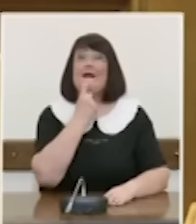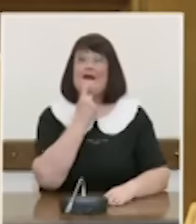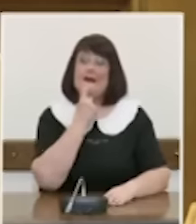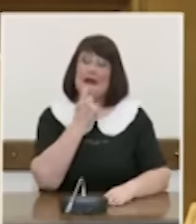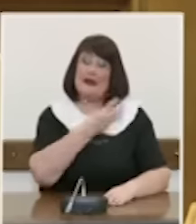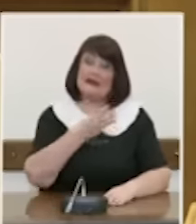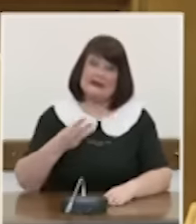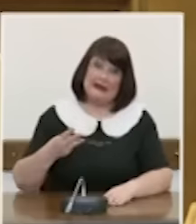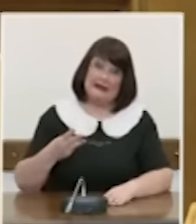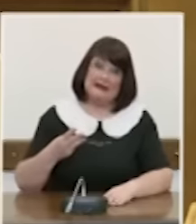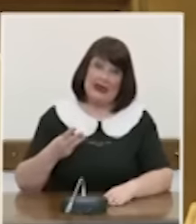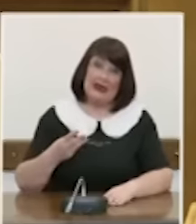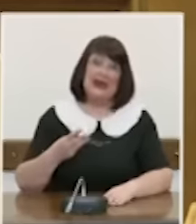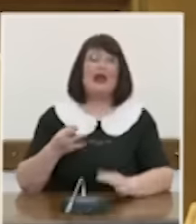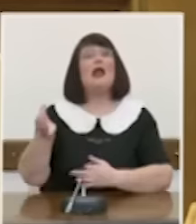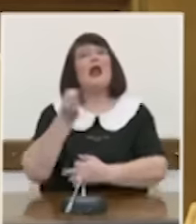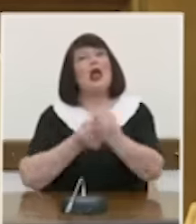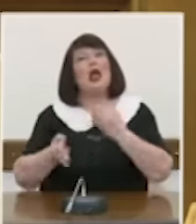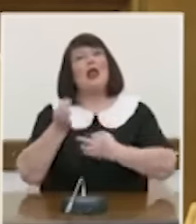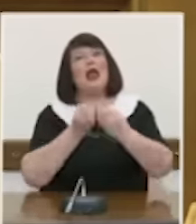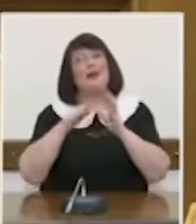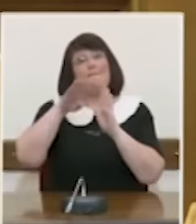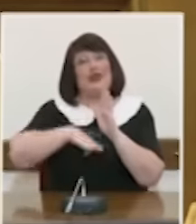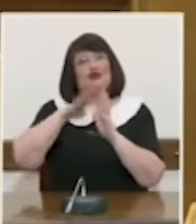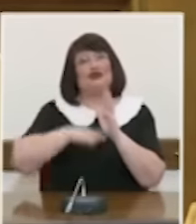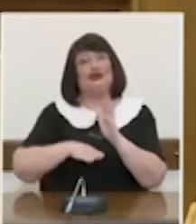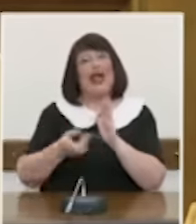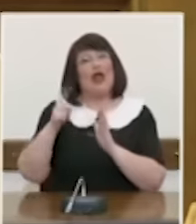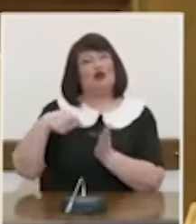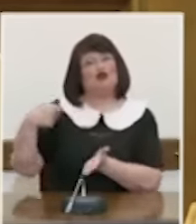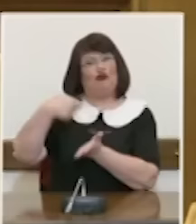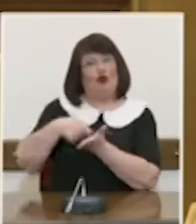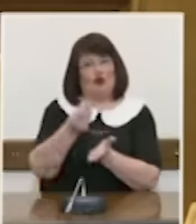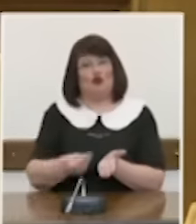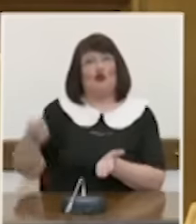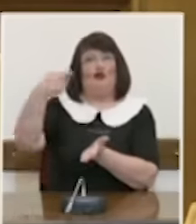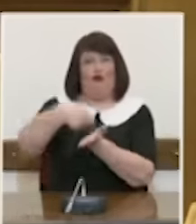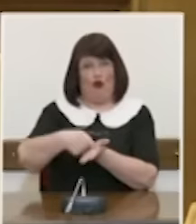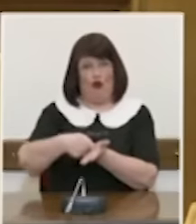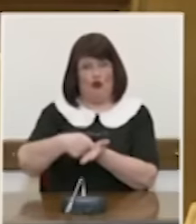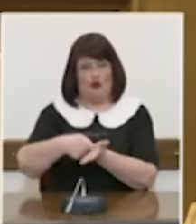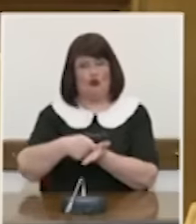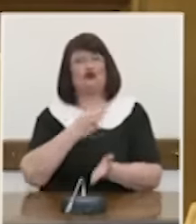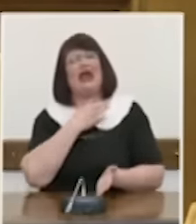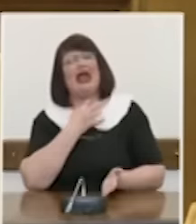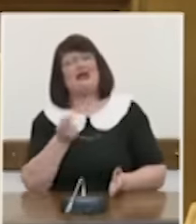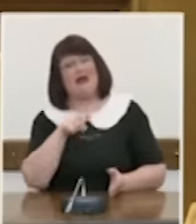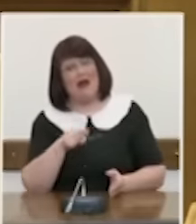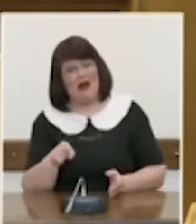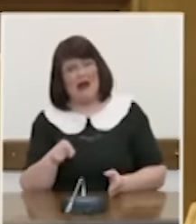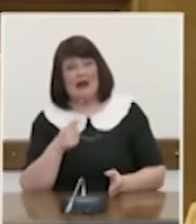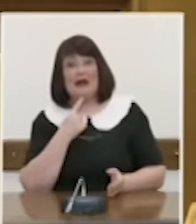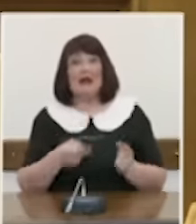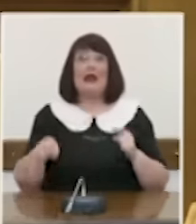ακόμα και όταν μιλά για κάποια μείωση έμεσων φόρων σε κάποια είδη άμεσης ανάγκης, προσθέτει και το όσο